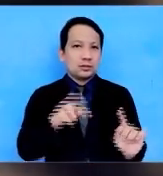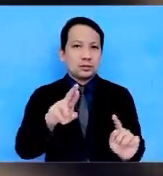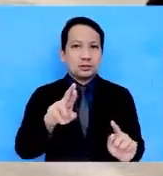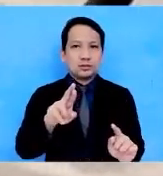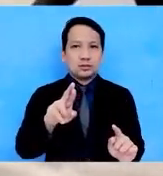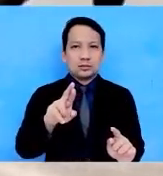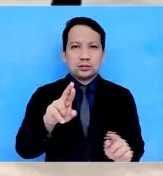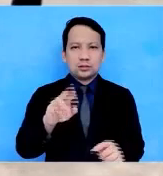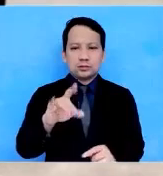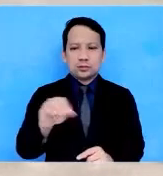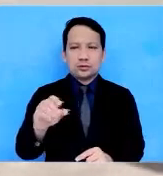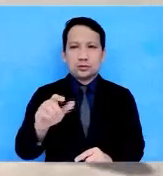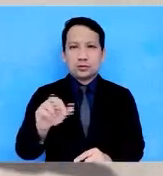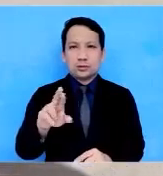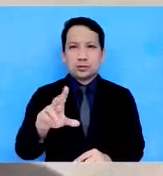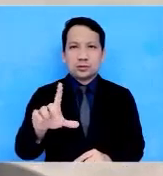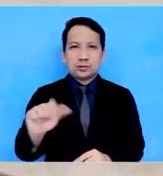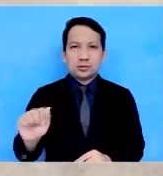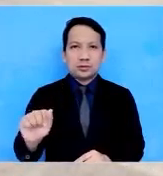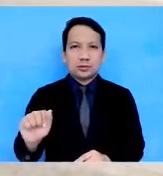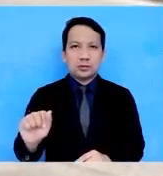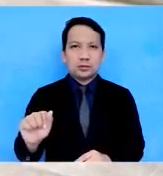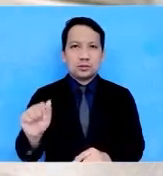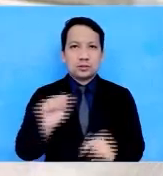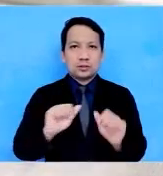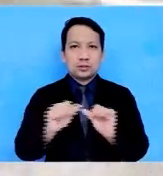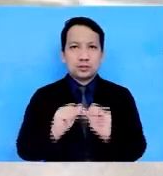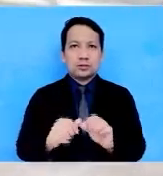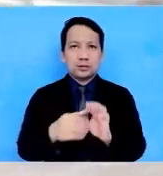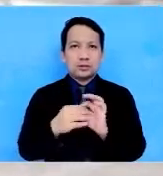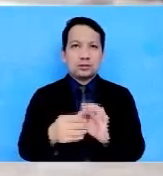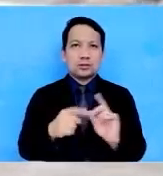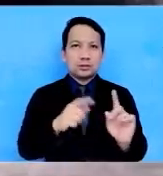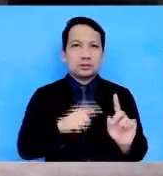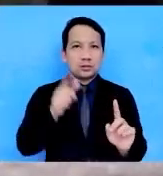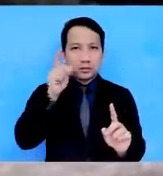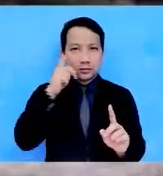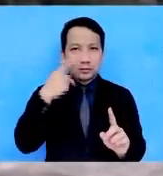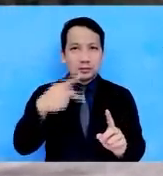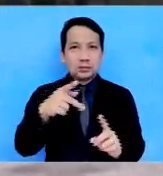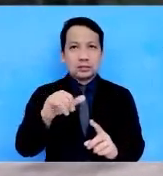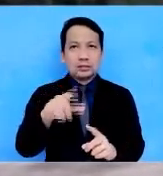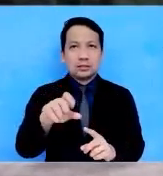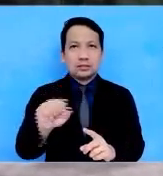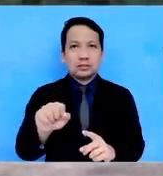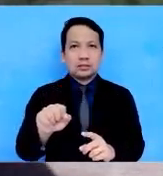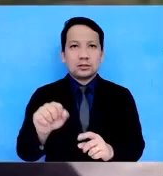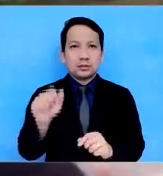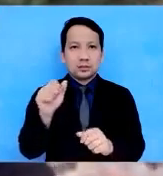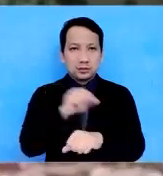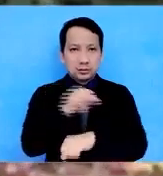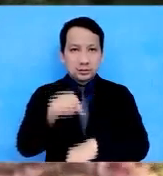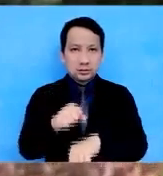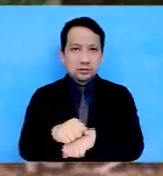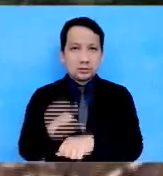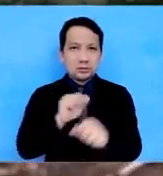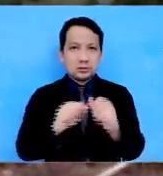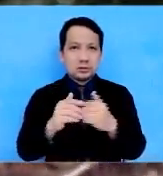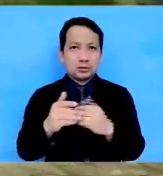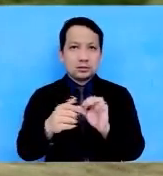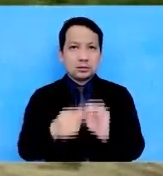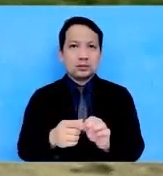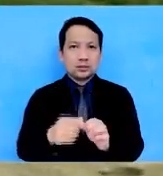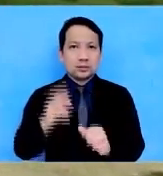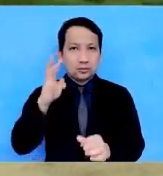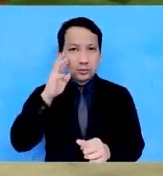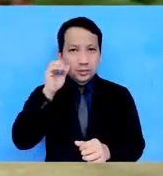Arellano. May dedicated action director pa sila na si Lester Pimentel. At ang Singaporean action expert na si Wang